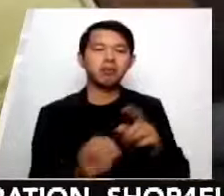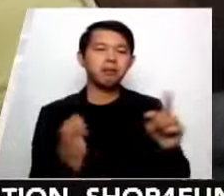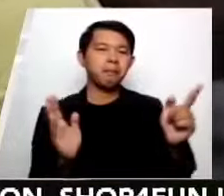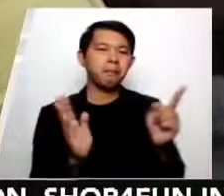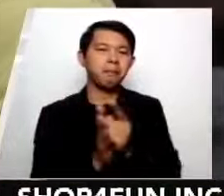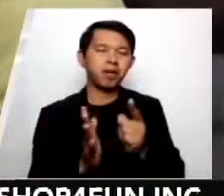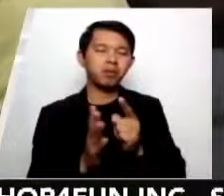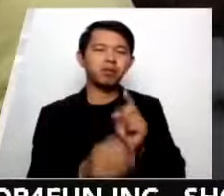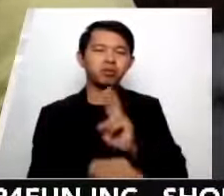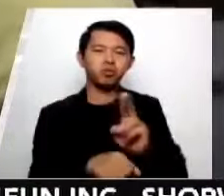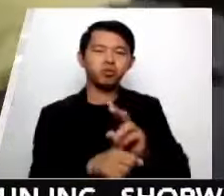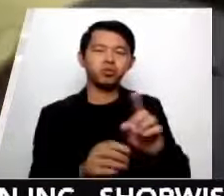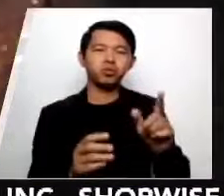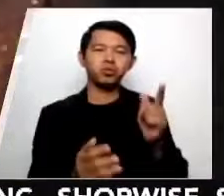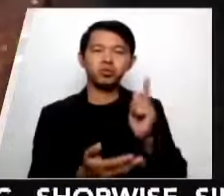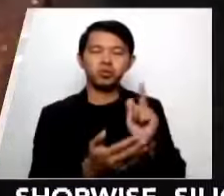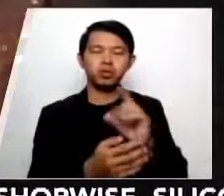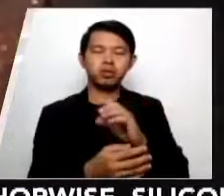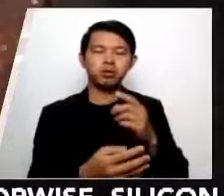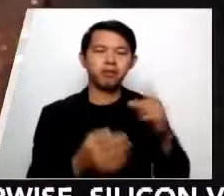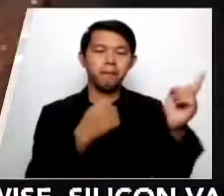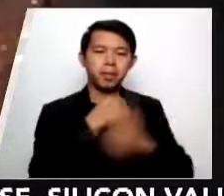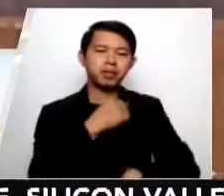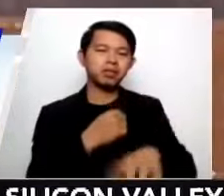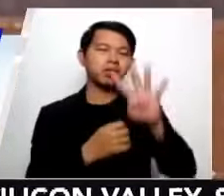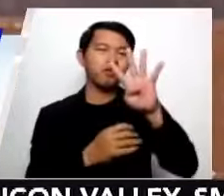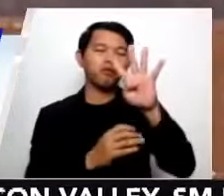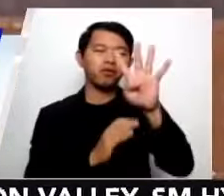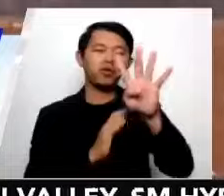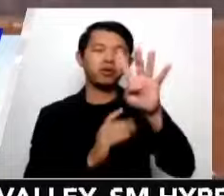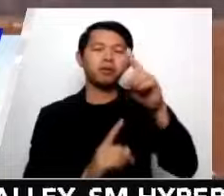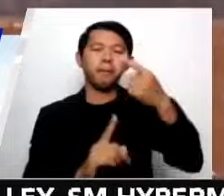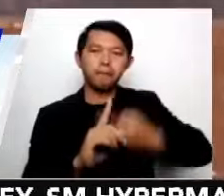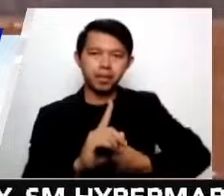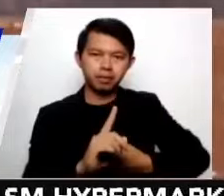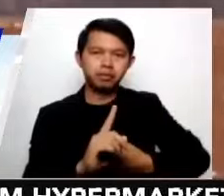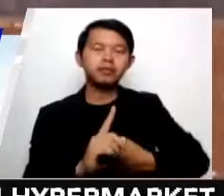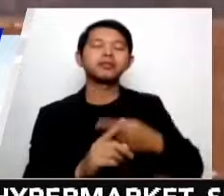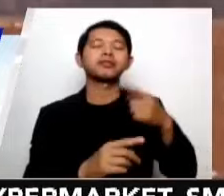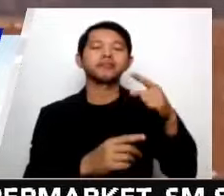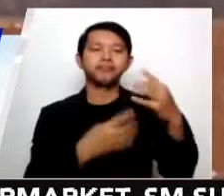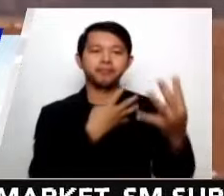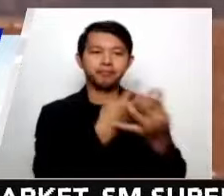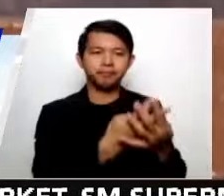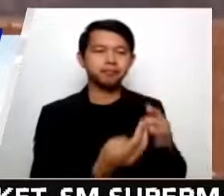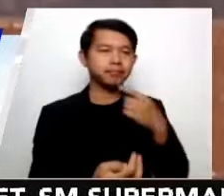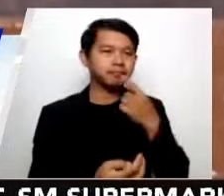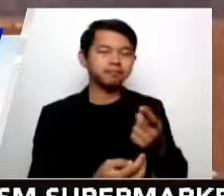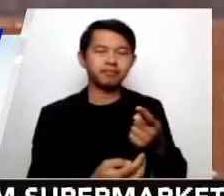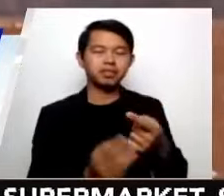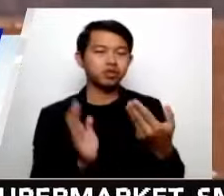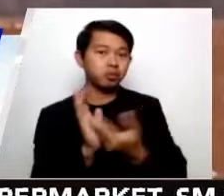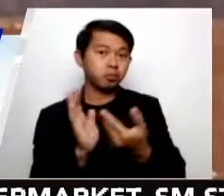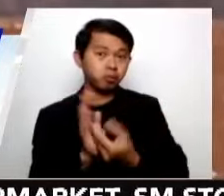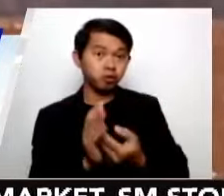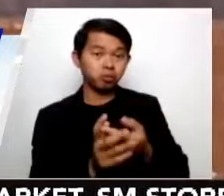parusang 4 na buwang pagkakakulong. Base po sa ebidensya, nagpaputok lamang po sila sa tubig. Hindi po aimed